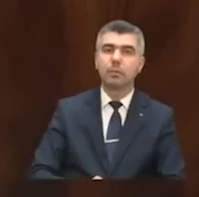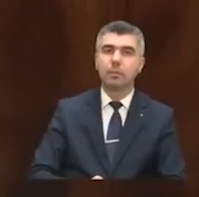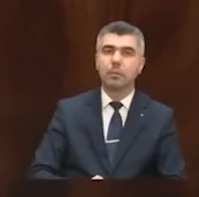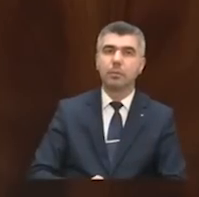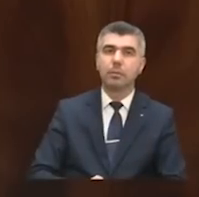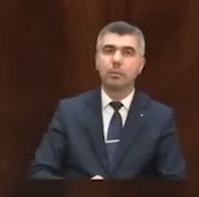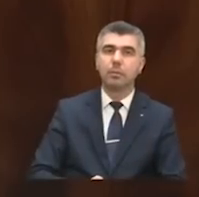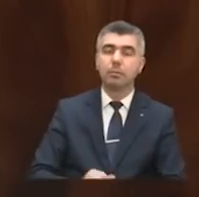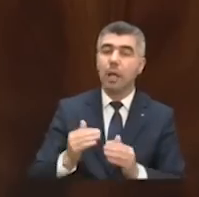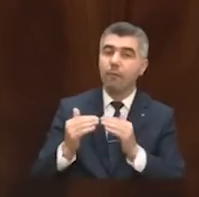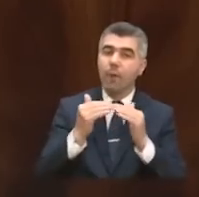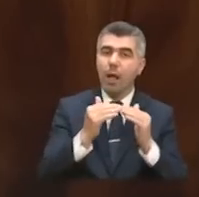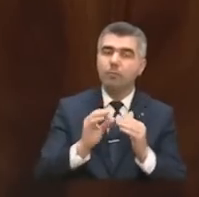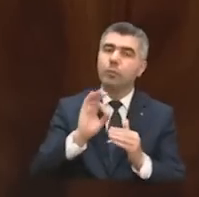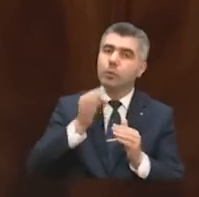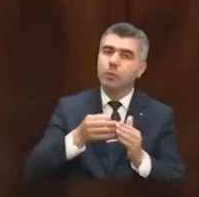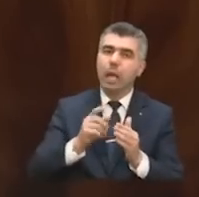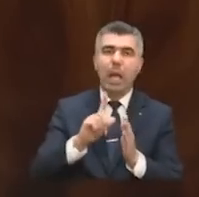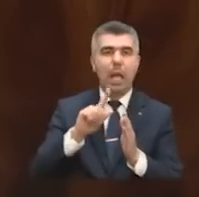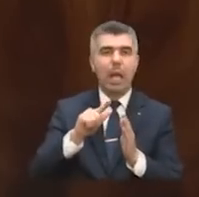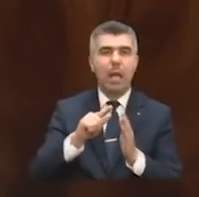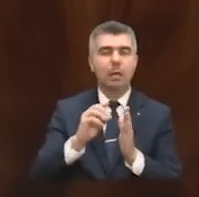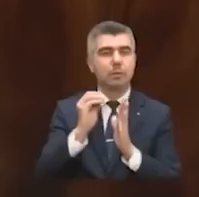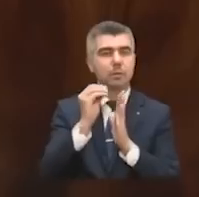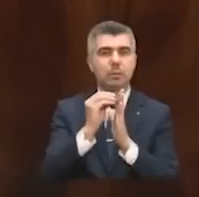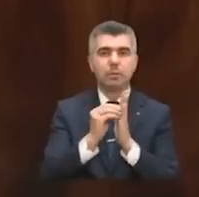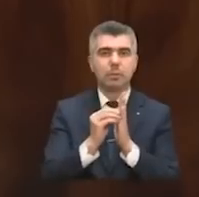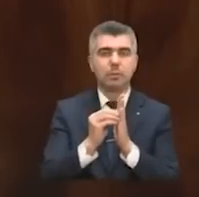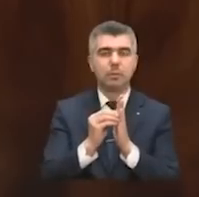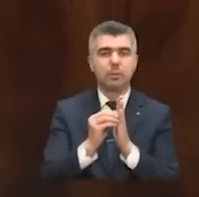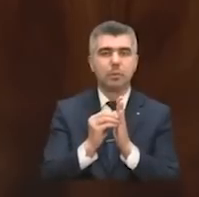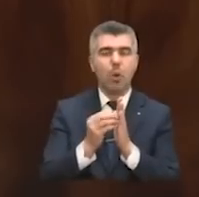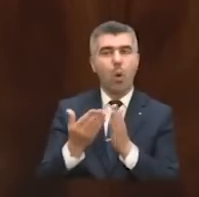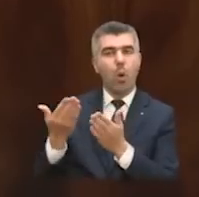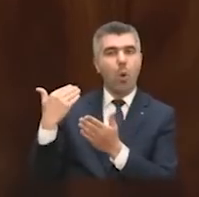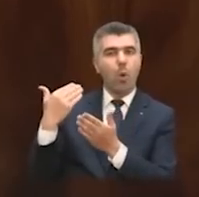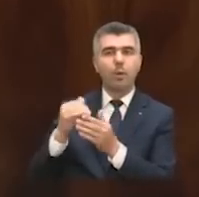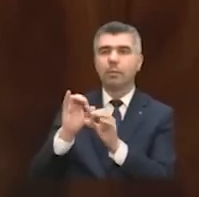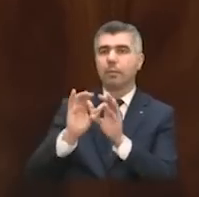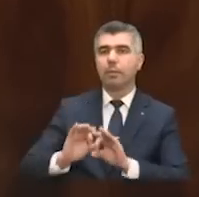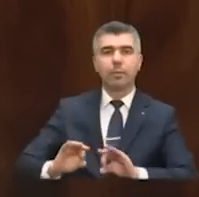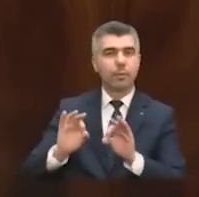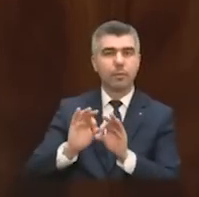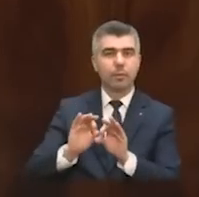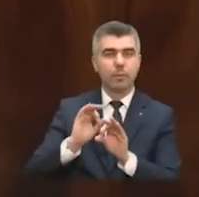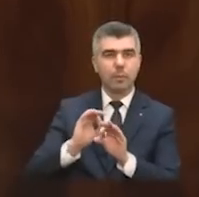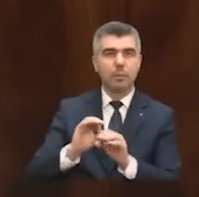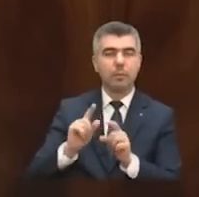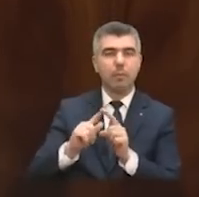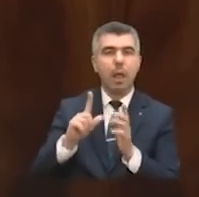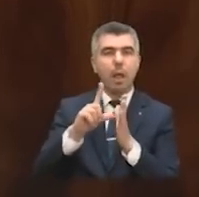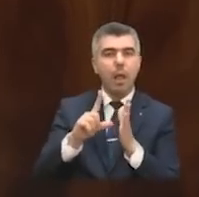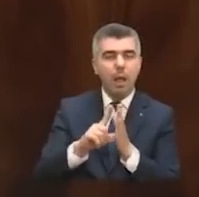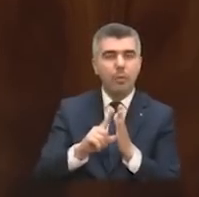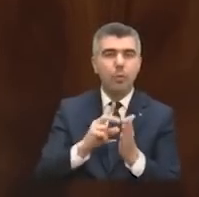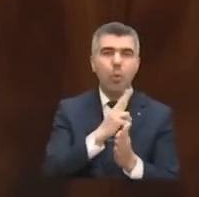السي سنتيسي هو اللي كاين، ما غاديش نرجعوا فيه الله، ولي ديكري ديال الاساتذه توقعوا